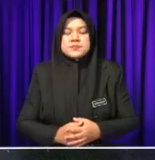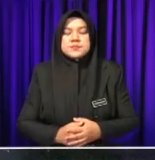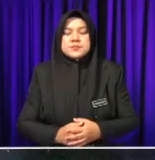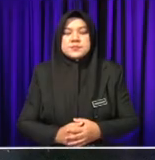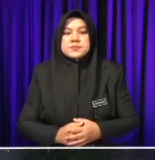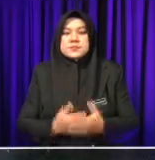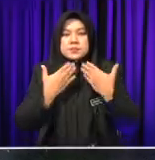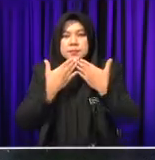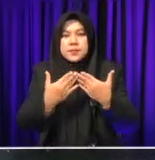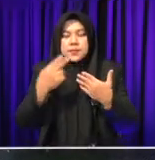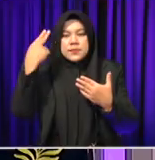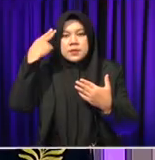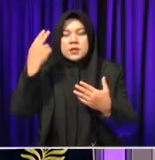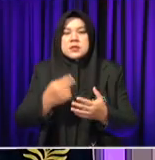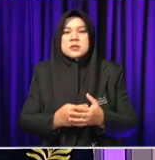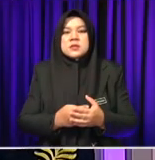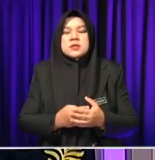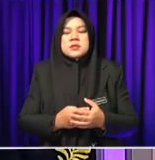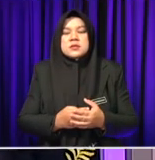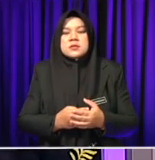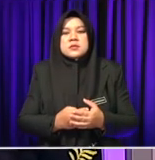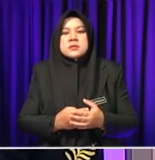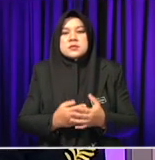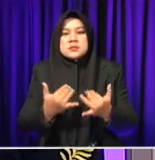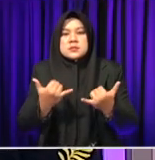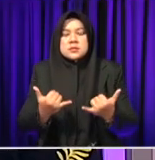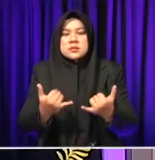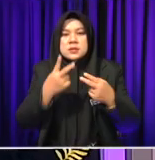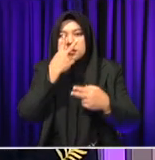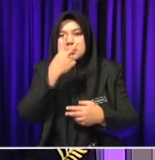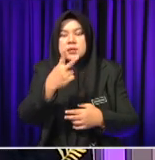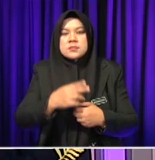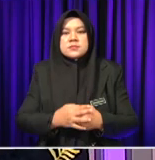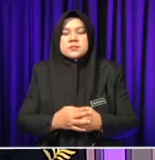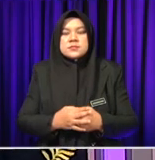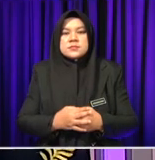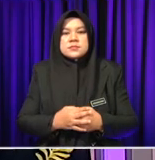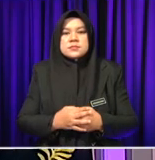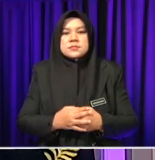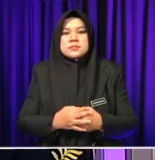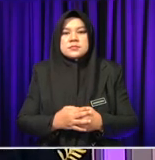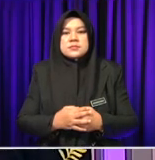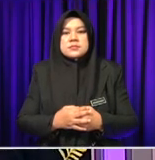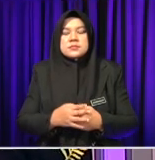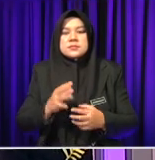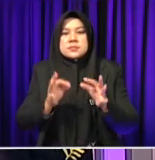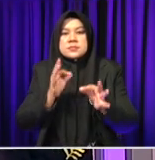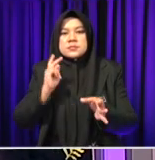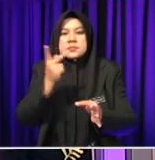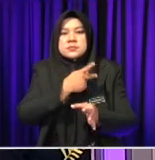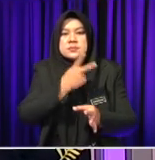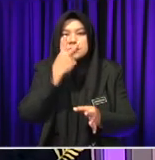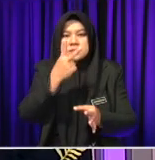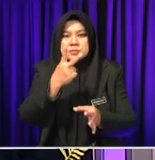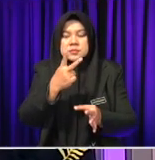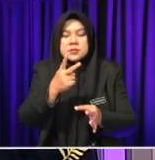kepada hakim di sini juga ya kita dapat lihat first seali ataupun pertama sekali kalau kita nak menjawab soalan soal